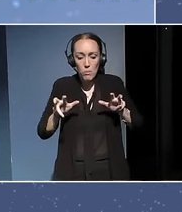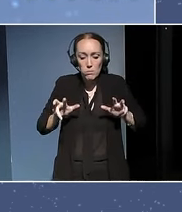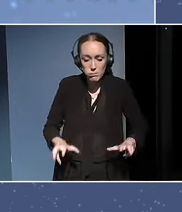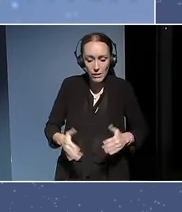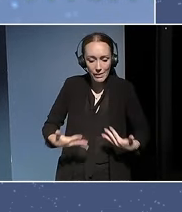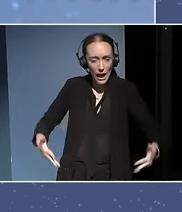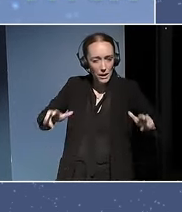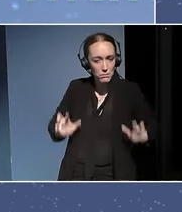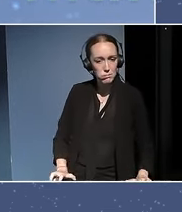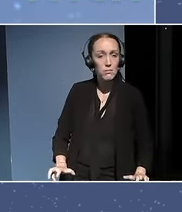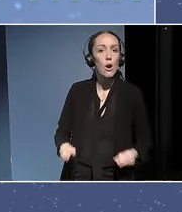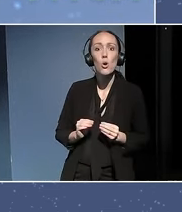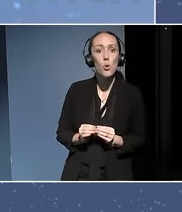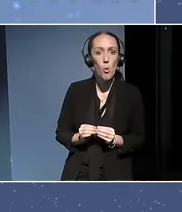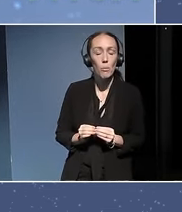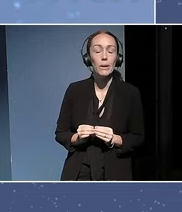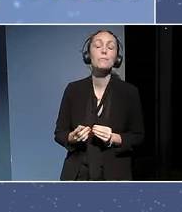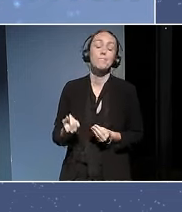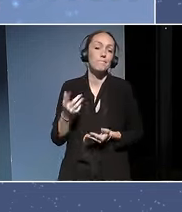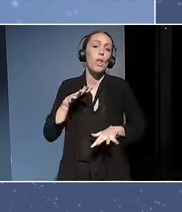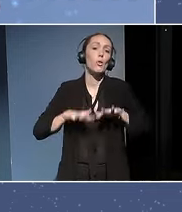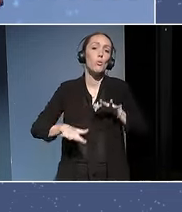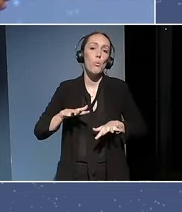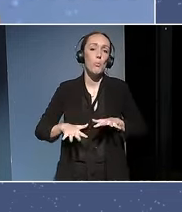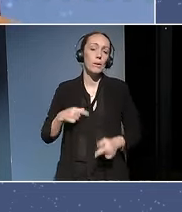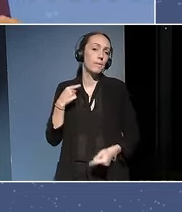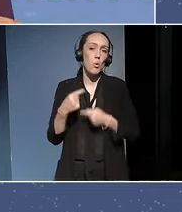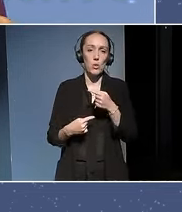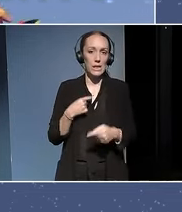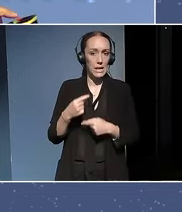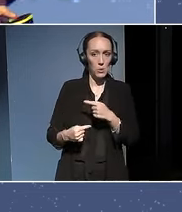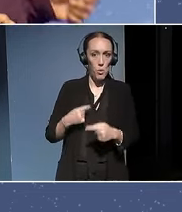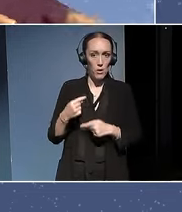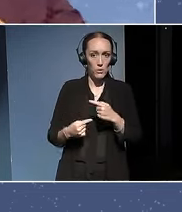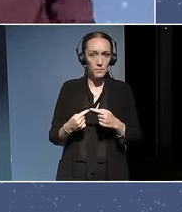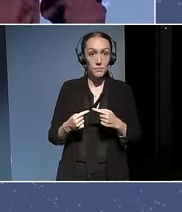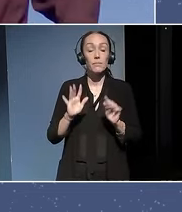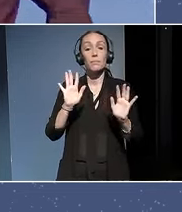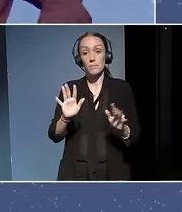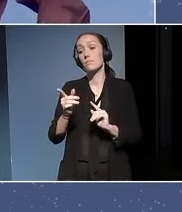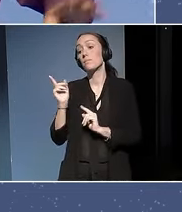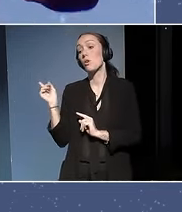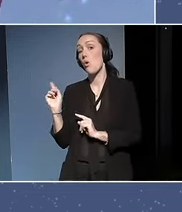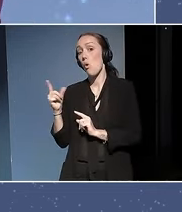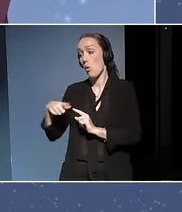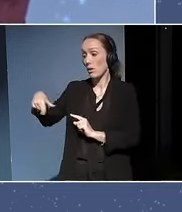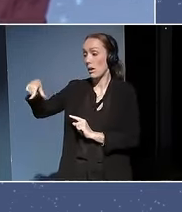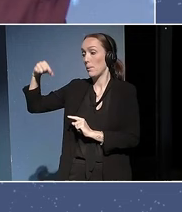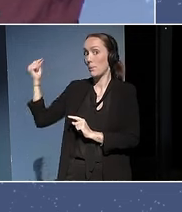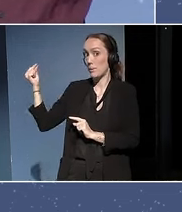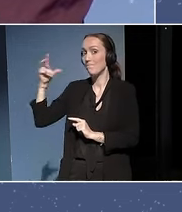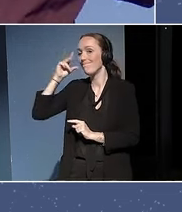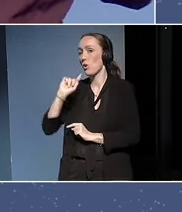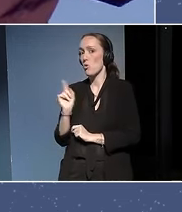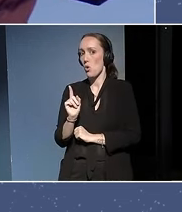cammina ci sono ancora delle incertezze la coda non la conosciamo